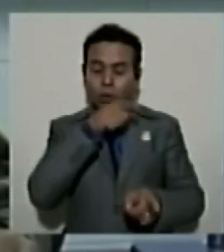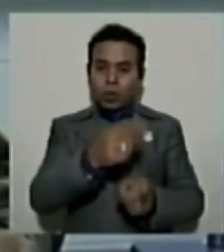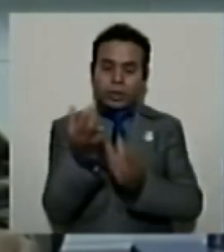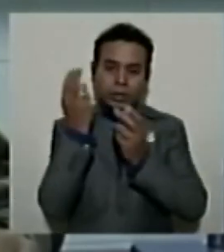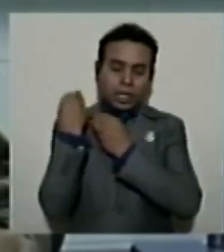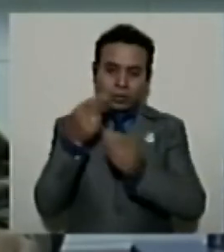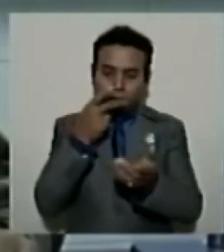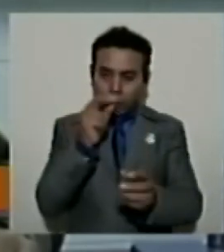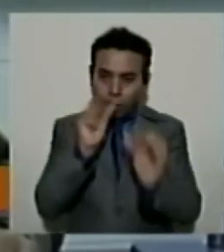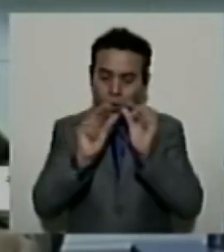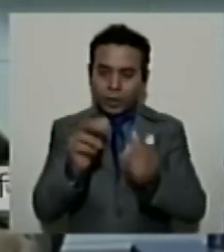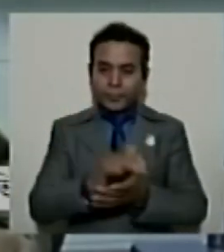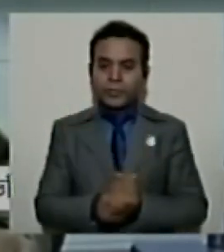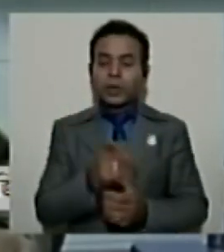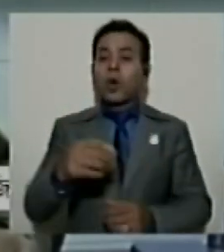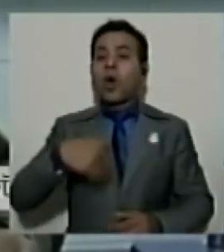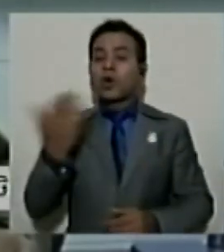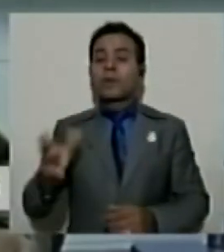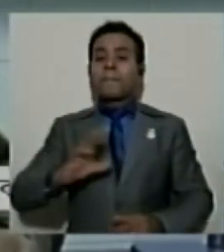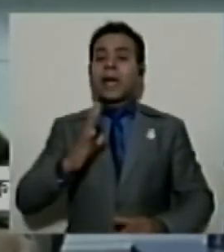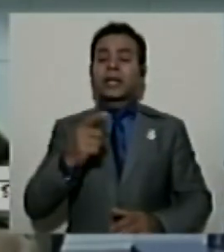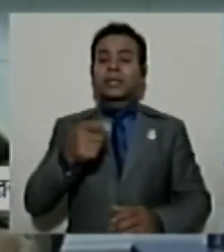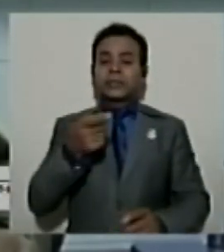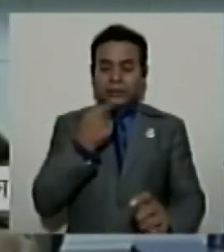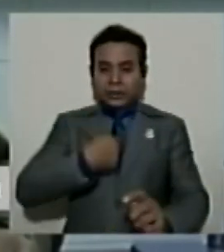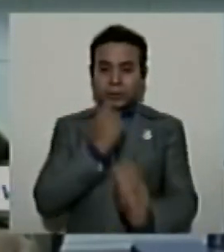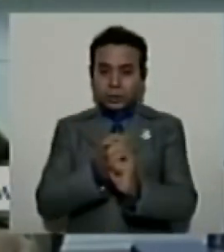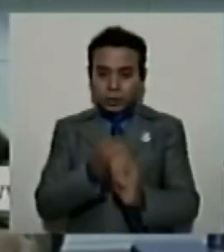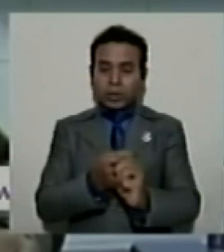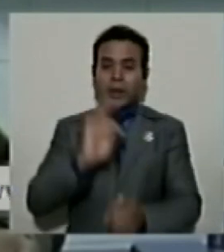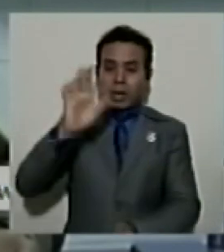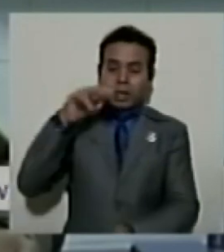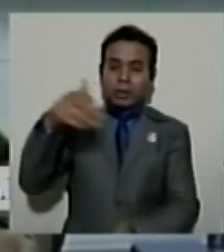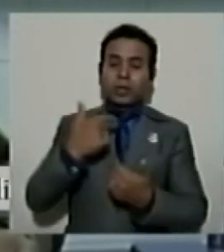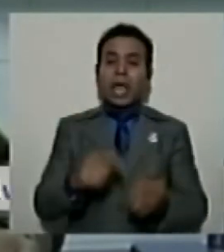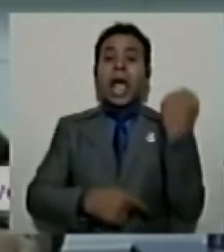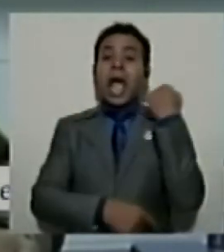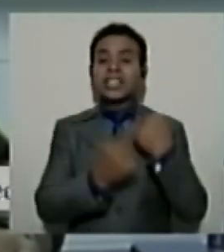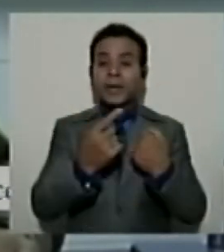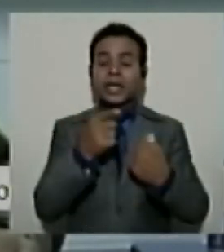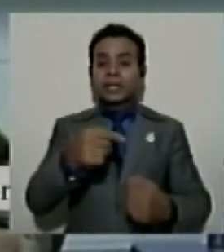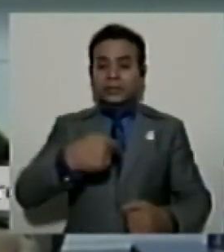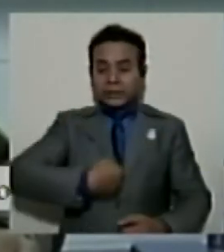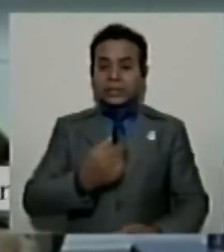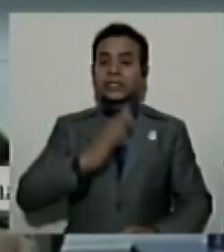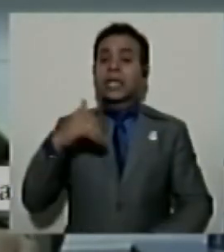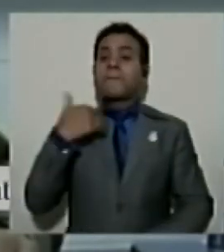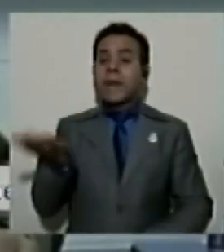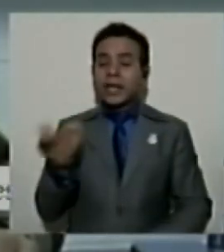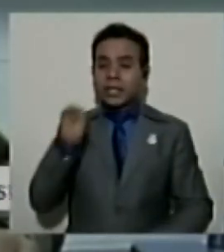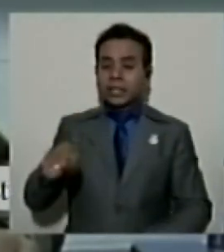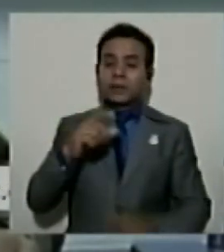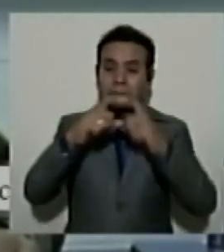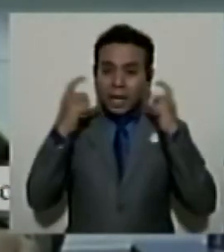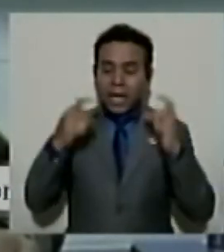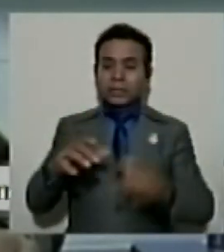ক্রয়পূর্বক সরবরাহ করার সুযোগ নেই। আমরা যখনই দেখি যে কোনো সরবরাহকৃত বিষয়ে কোনো ধরনের অভিযোগ উত্থাপিত হয়,